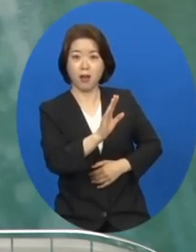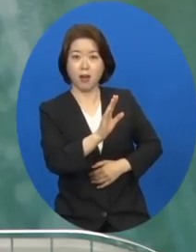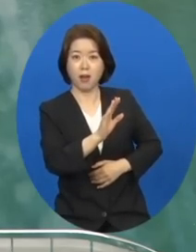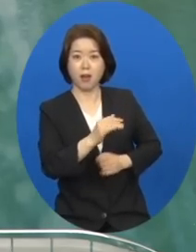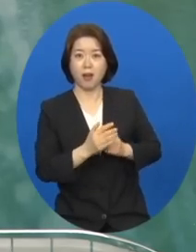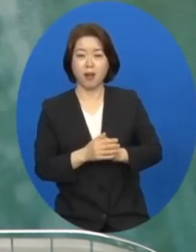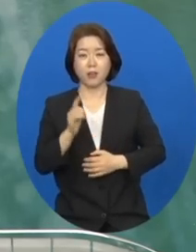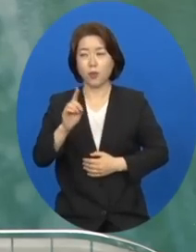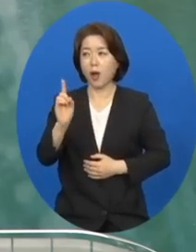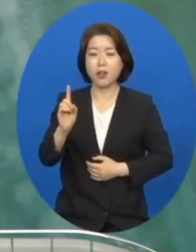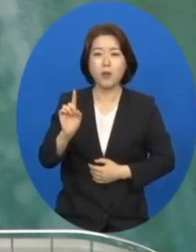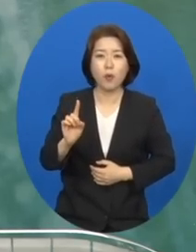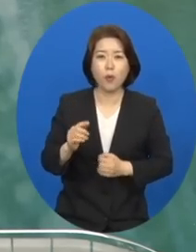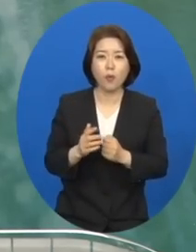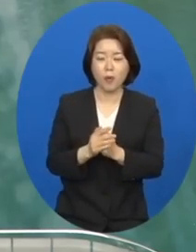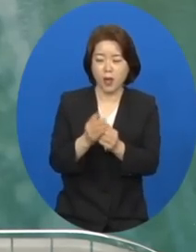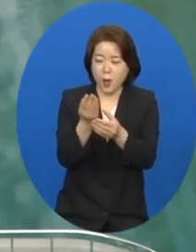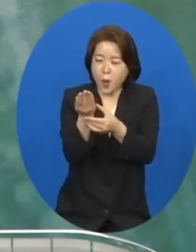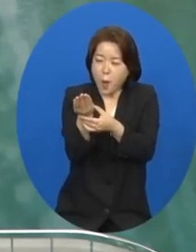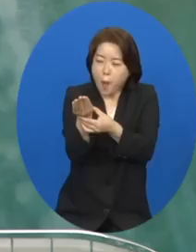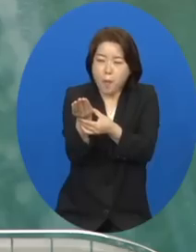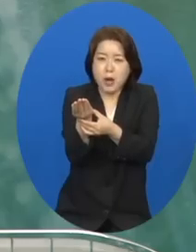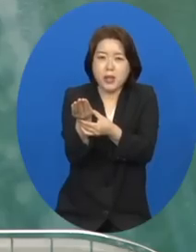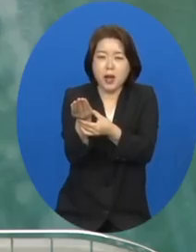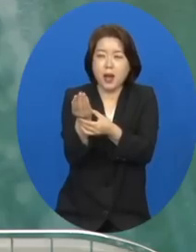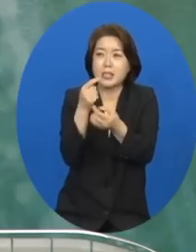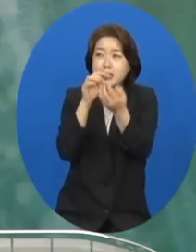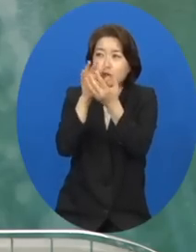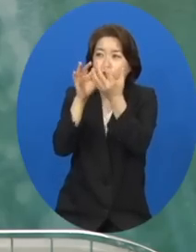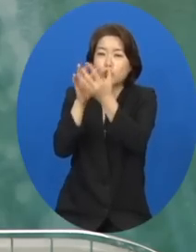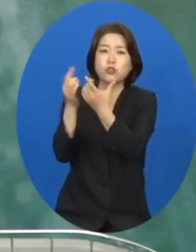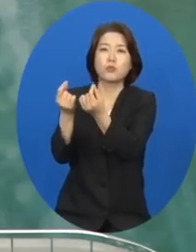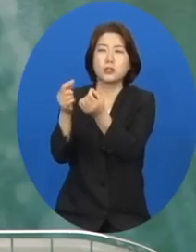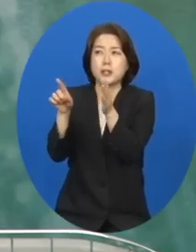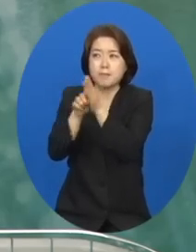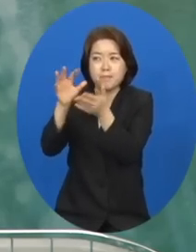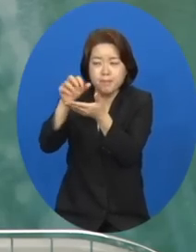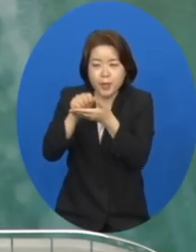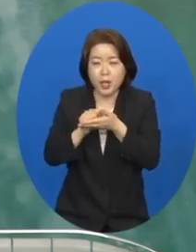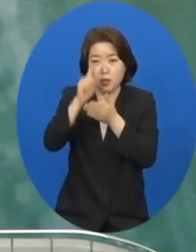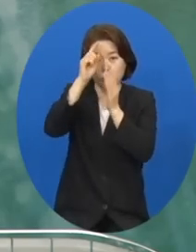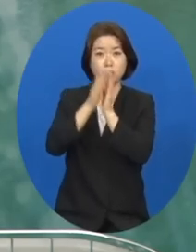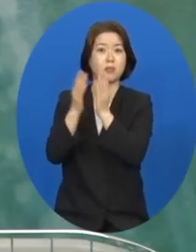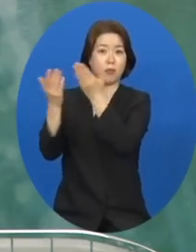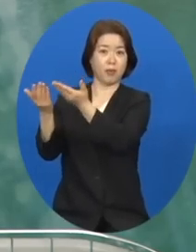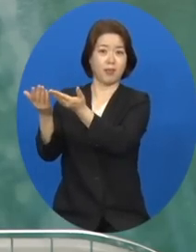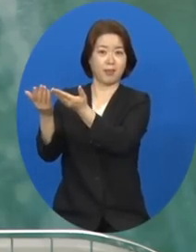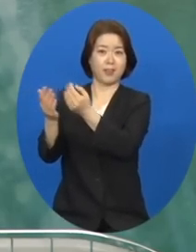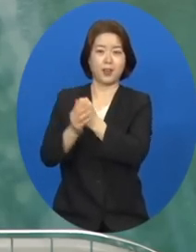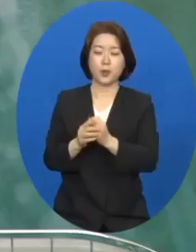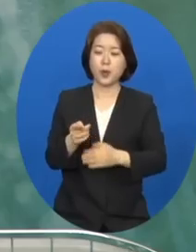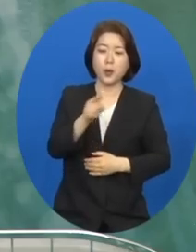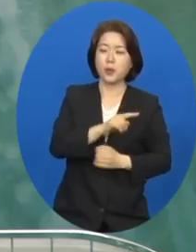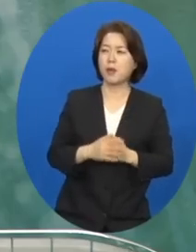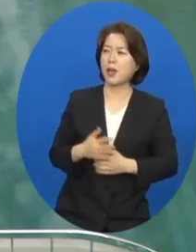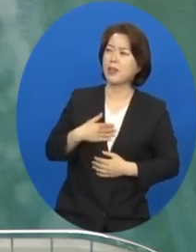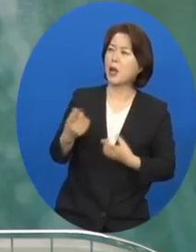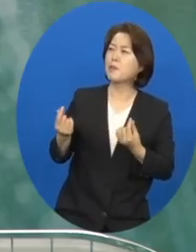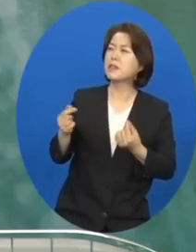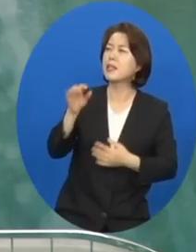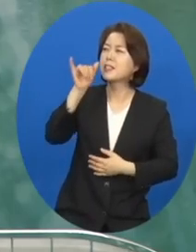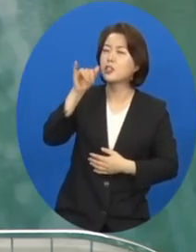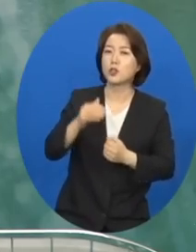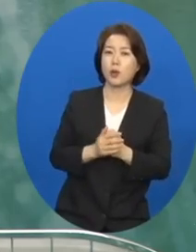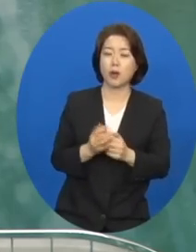그걸 하나의 손바닥만한 하나의 구름으로 그 분이 믿고 기도를 하시는 거야 어떤 매 그 옆에서 나도 비슷한 일이 있어